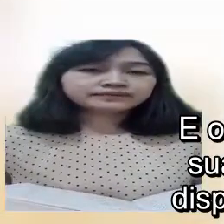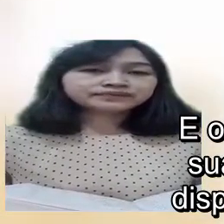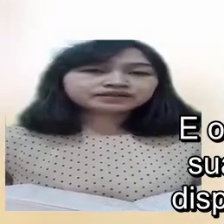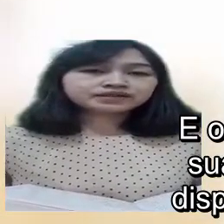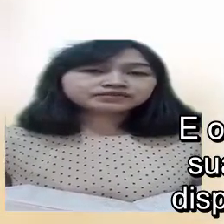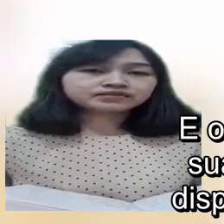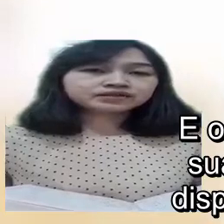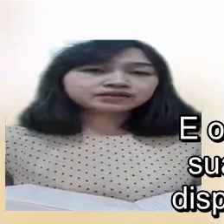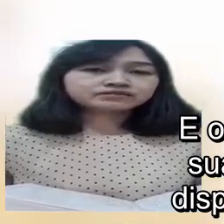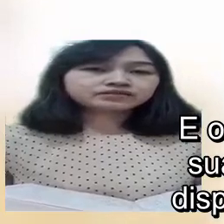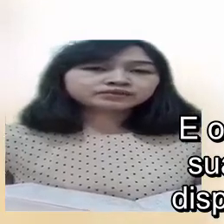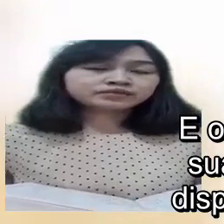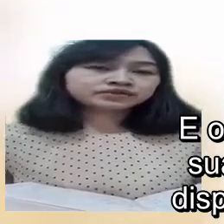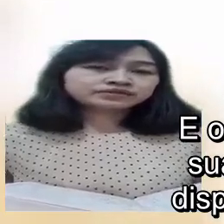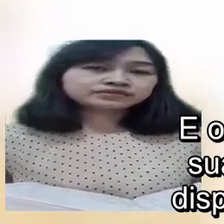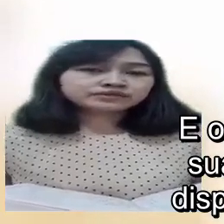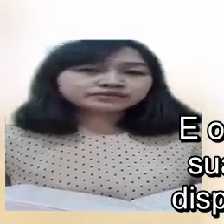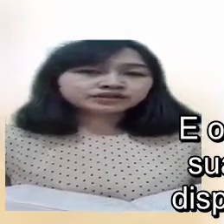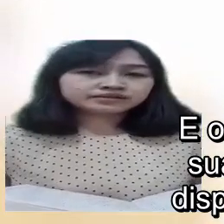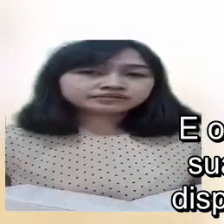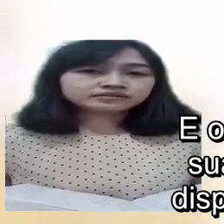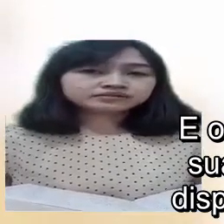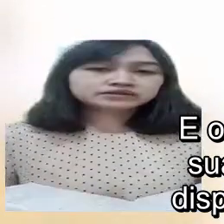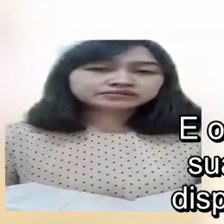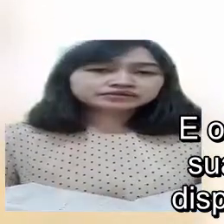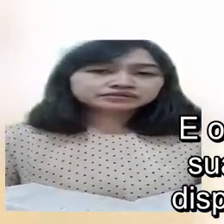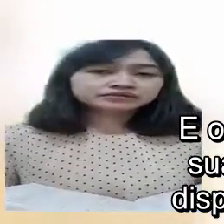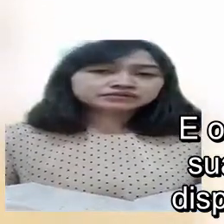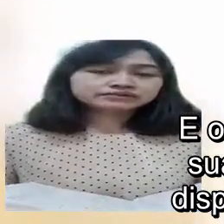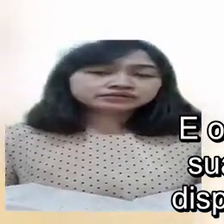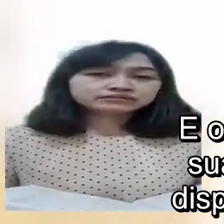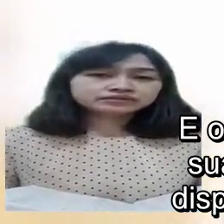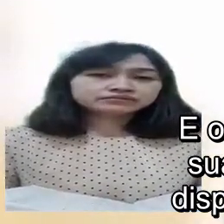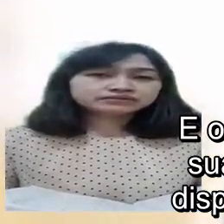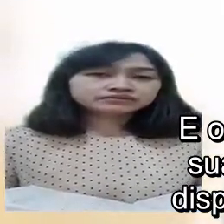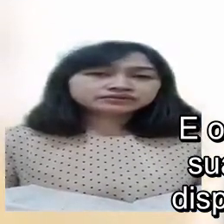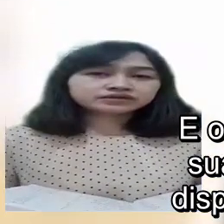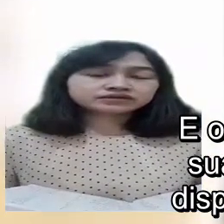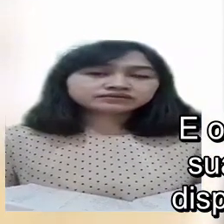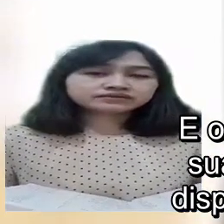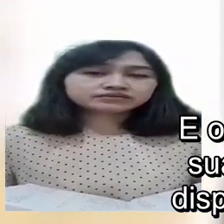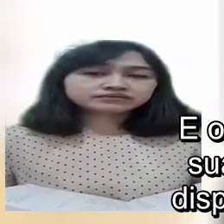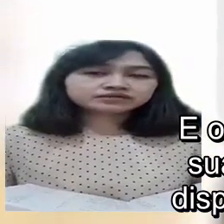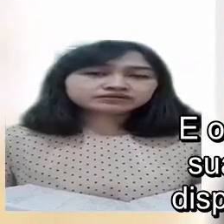disperato, si infervora, accusa e controbatte alle accuse.